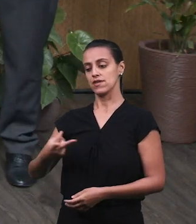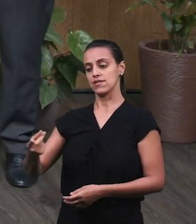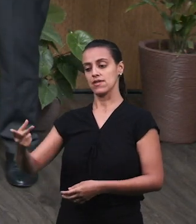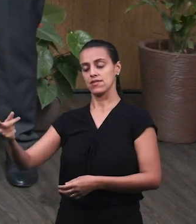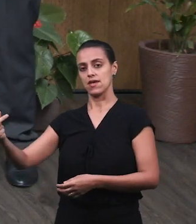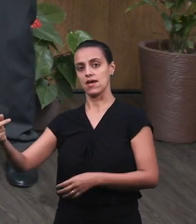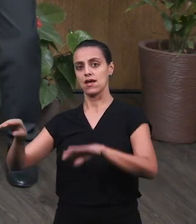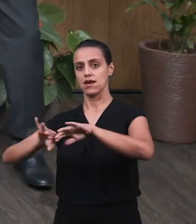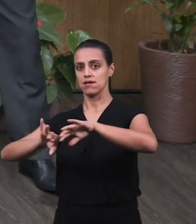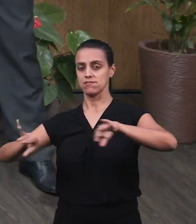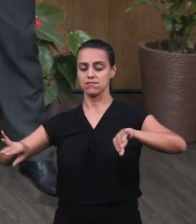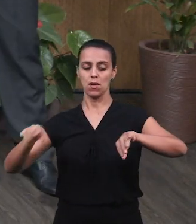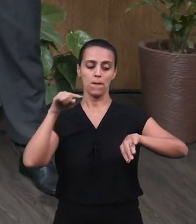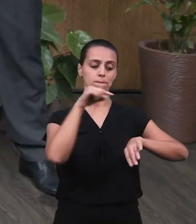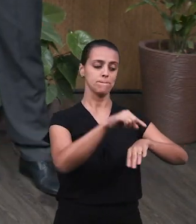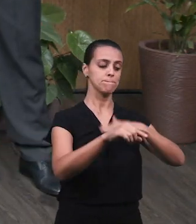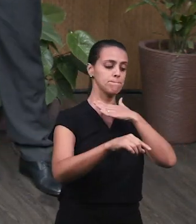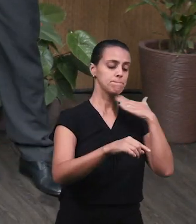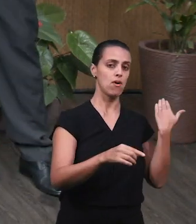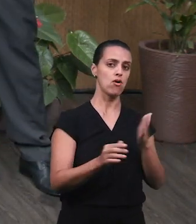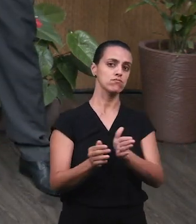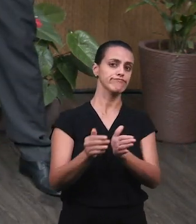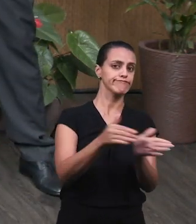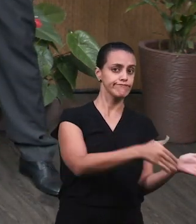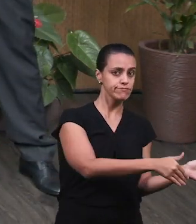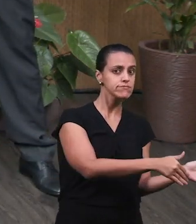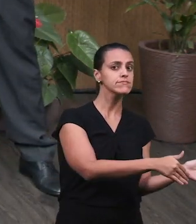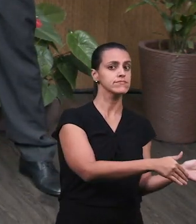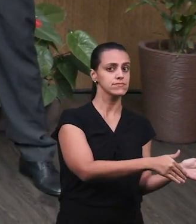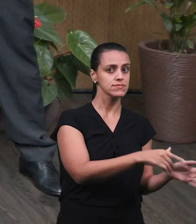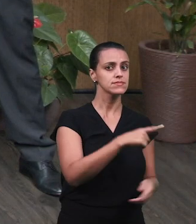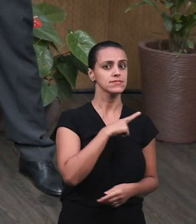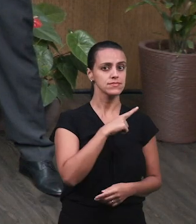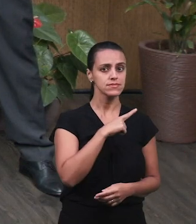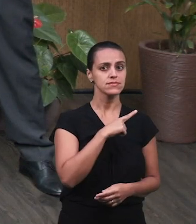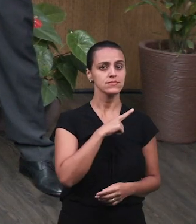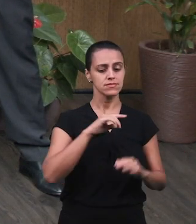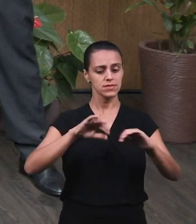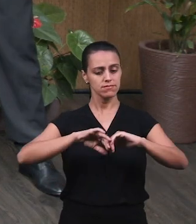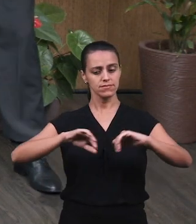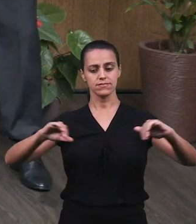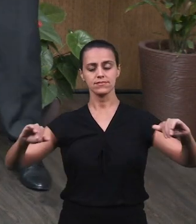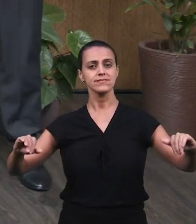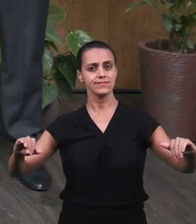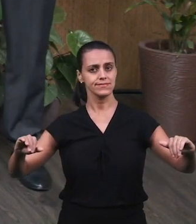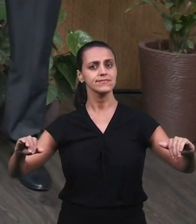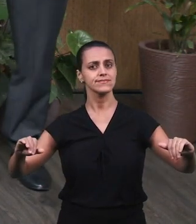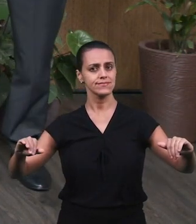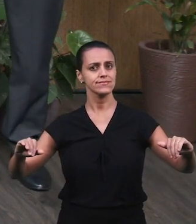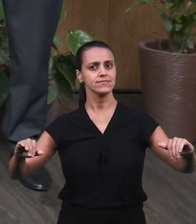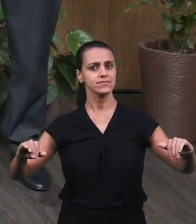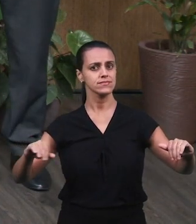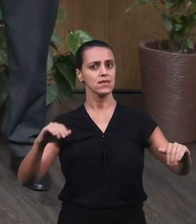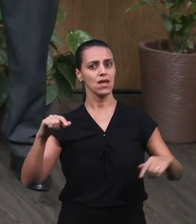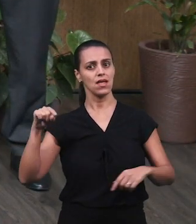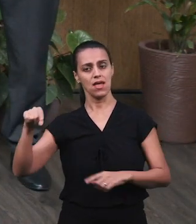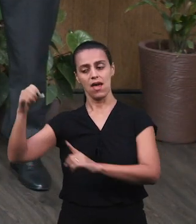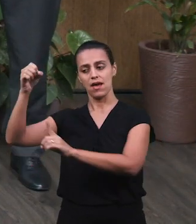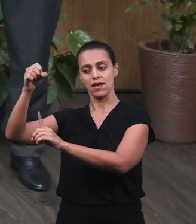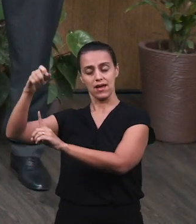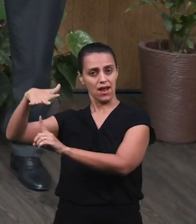cela est valide, ce message de jugement de grâce La grâce, c'est un don de